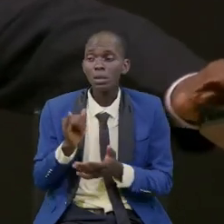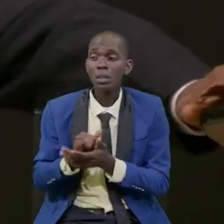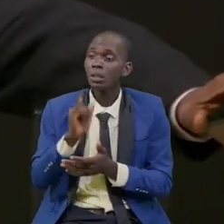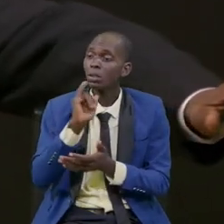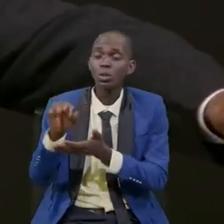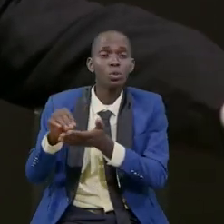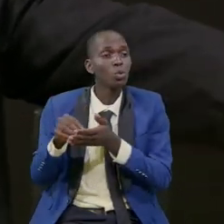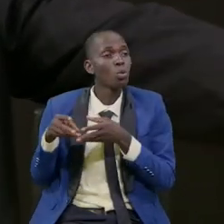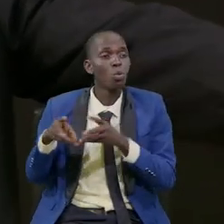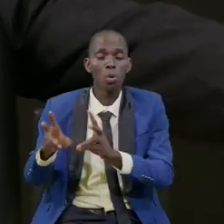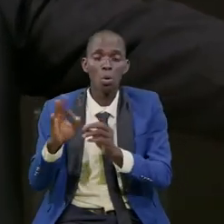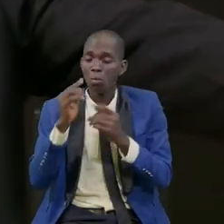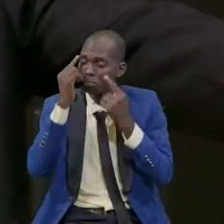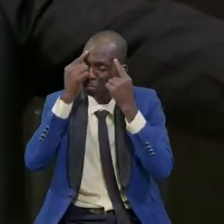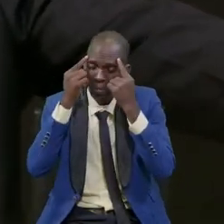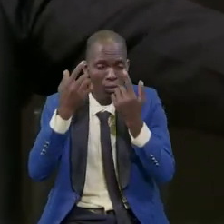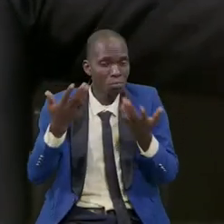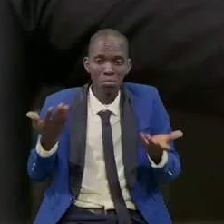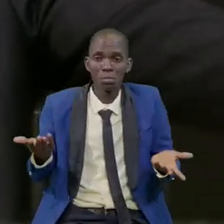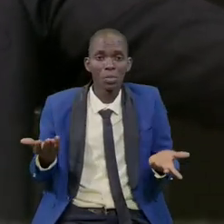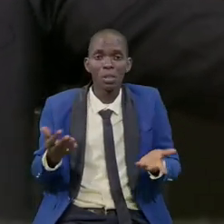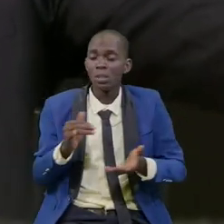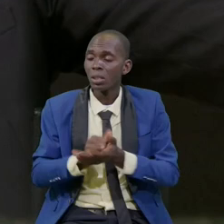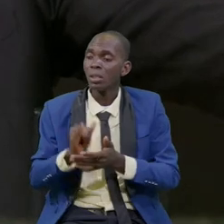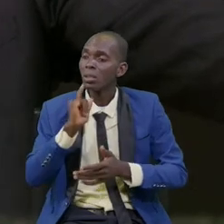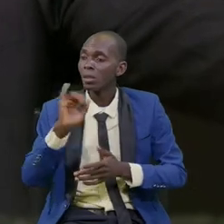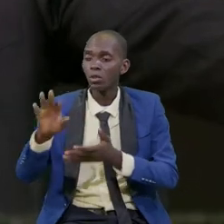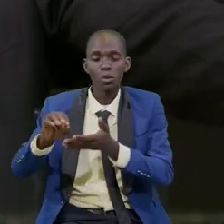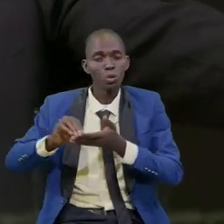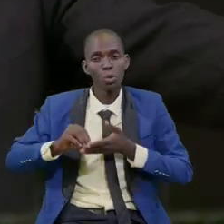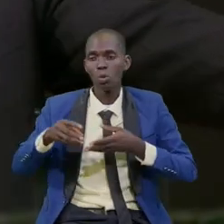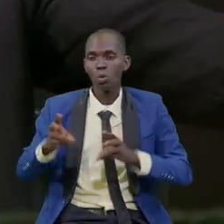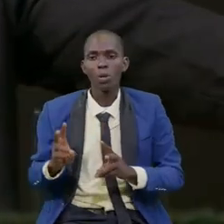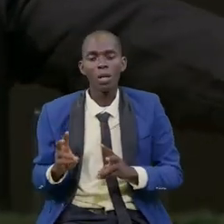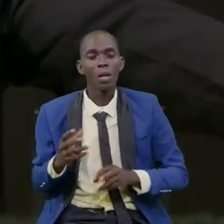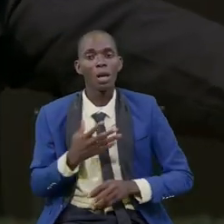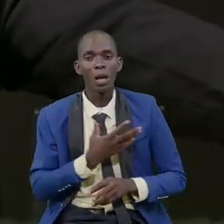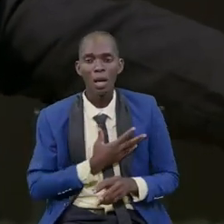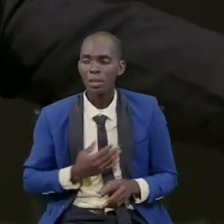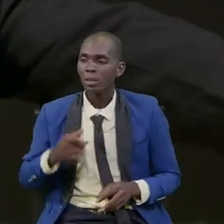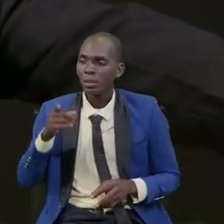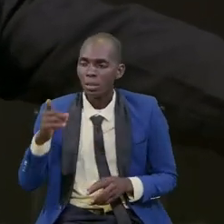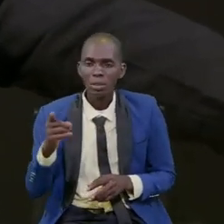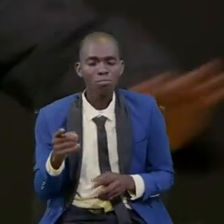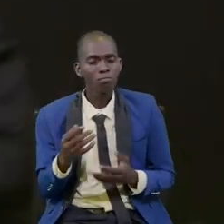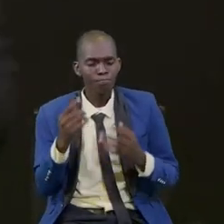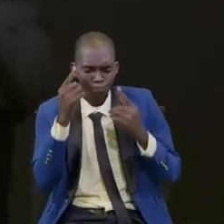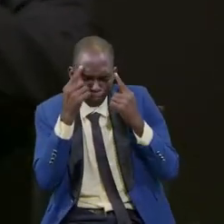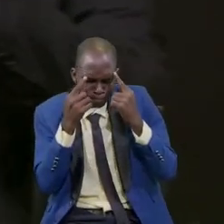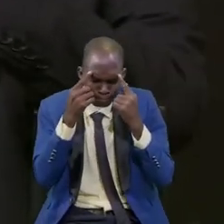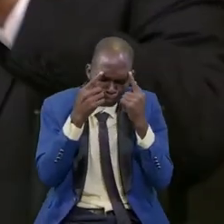Alors tu as tordu sa façon de penser. Et la conviction en lui s'est évaporée avant de